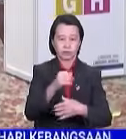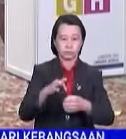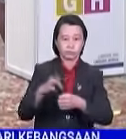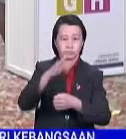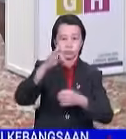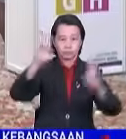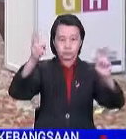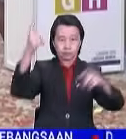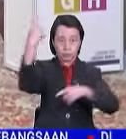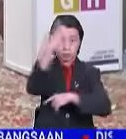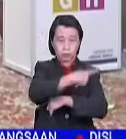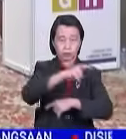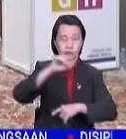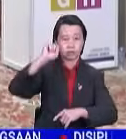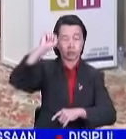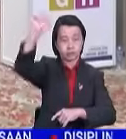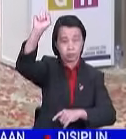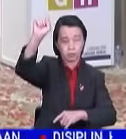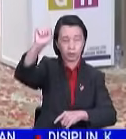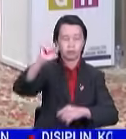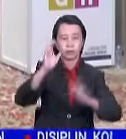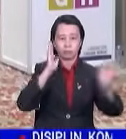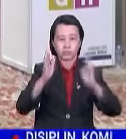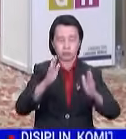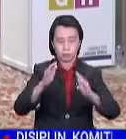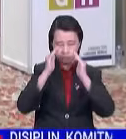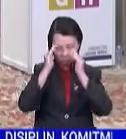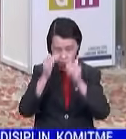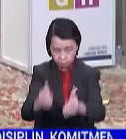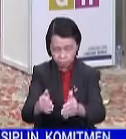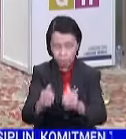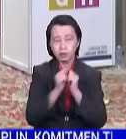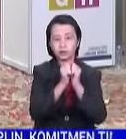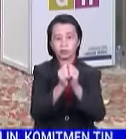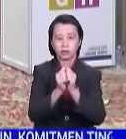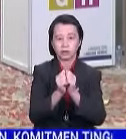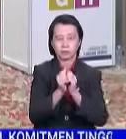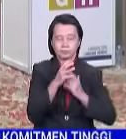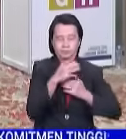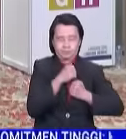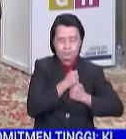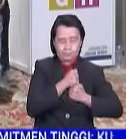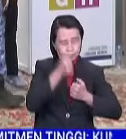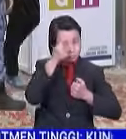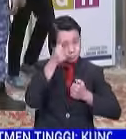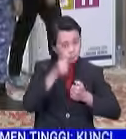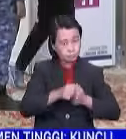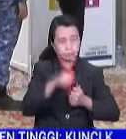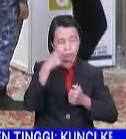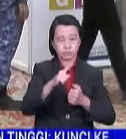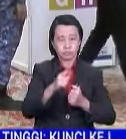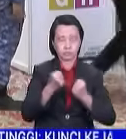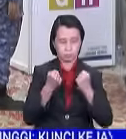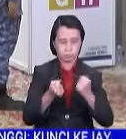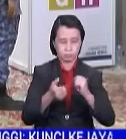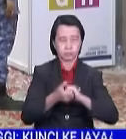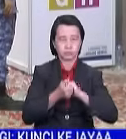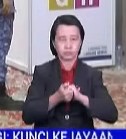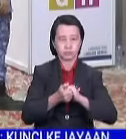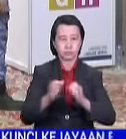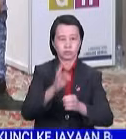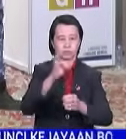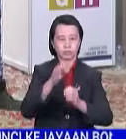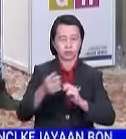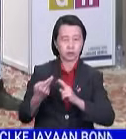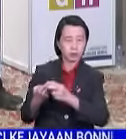semangat tema hari kebangsaan tahun ini yaitu menulis fht sama-sama kita sematkan tahun ingatan untuk memperkukuhkan lagi